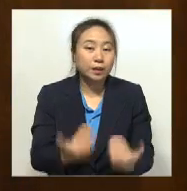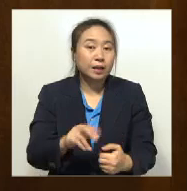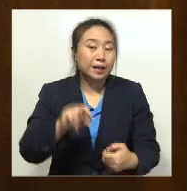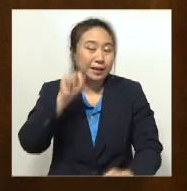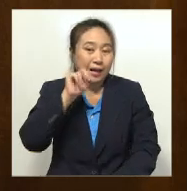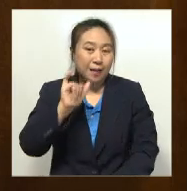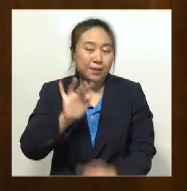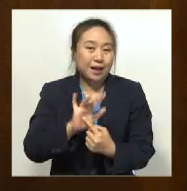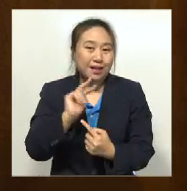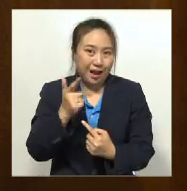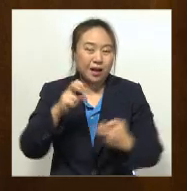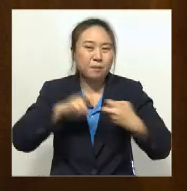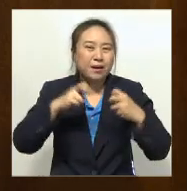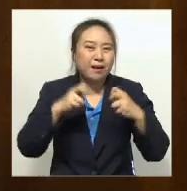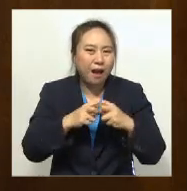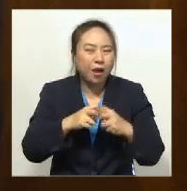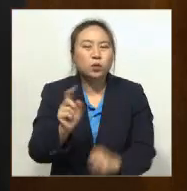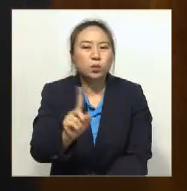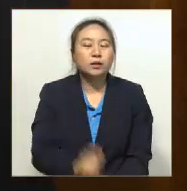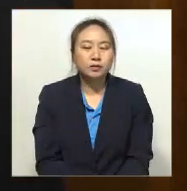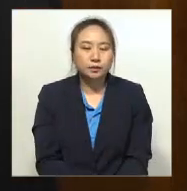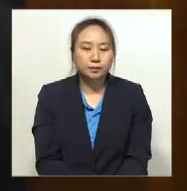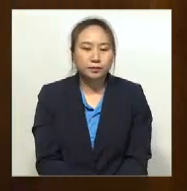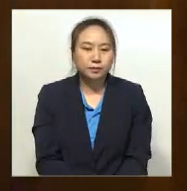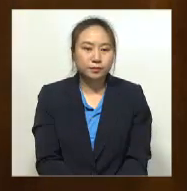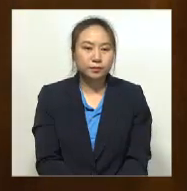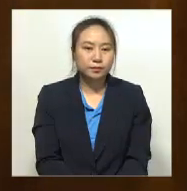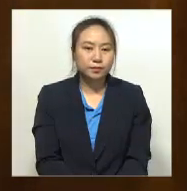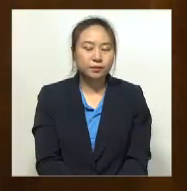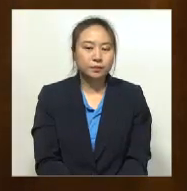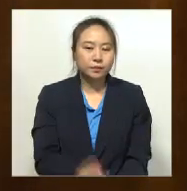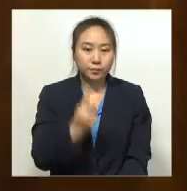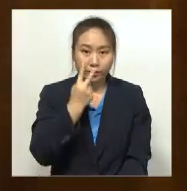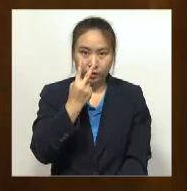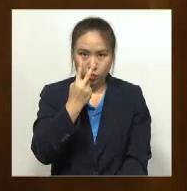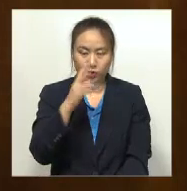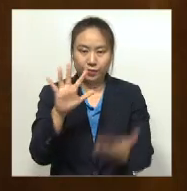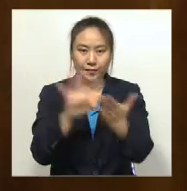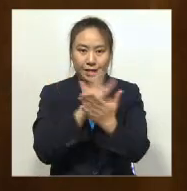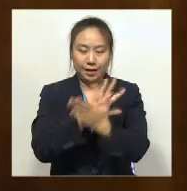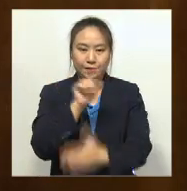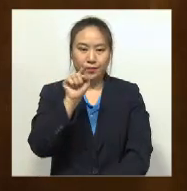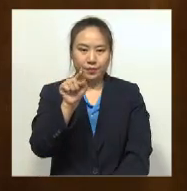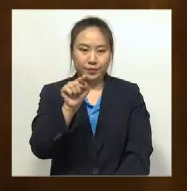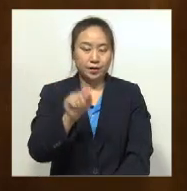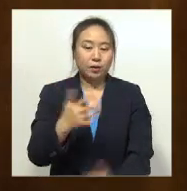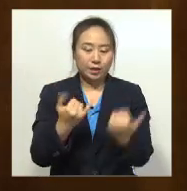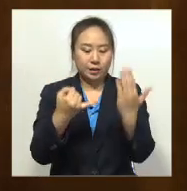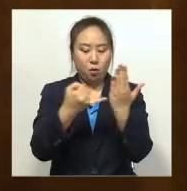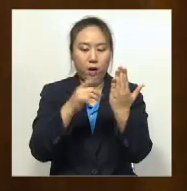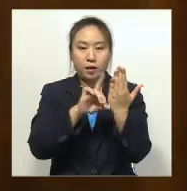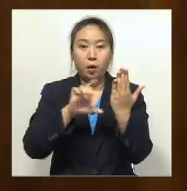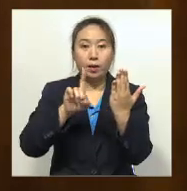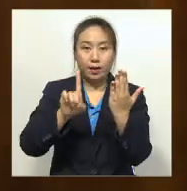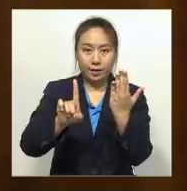าอยู่ณปัจจุบันในพื้นที่ร้อยเอ็ดมันเป็นยังไง ครับครับก็คงต้องมาดูแผนนี้นะครับสำหรับลำน้ำยางในจังหวัดร้อยเอ็ดเนี่ย